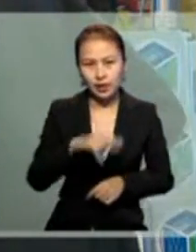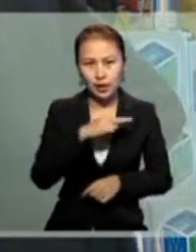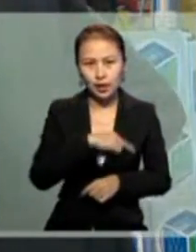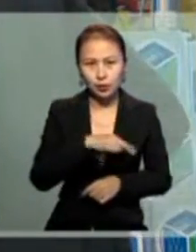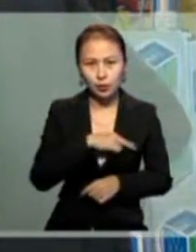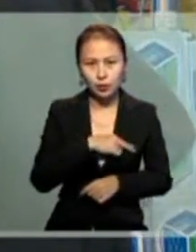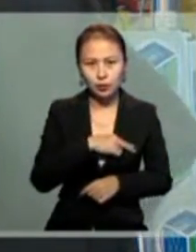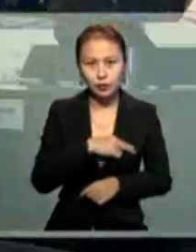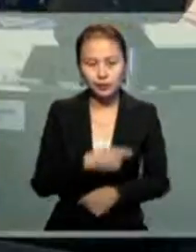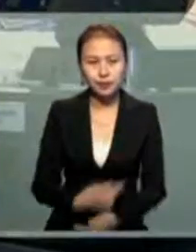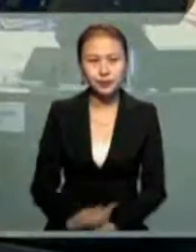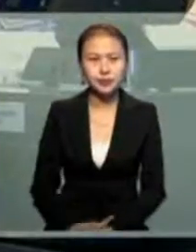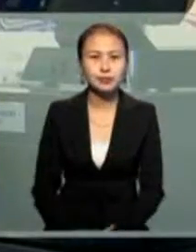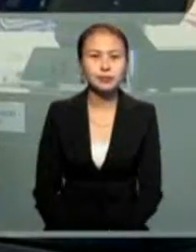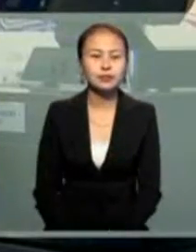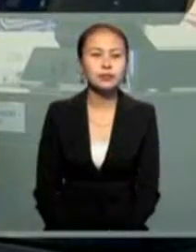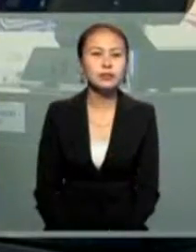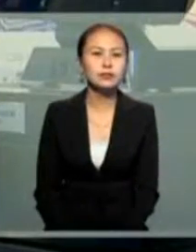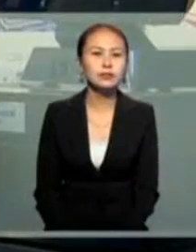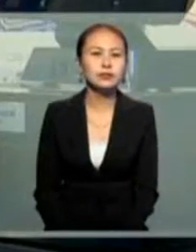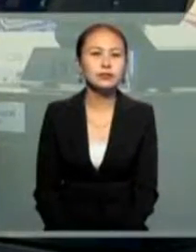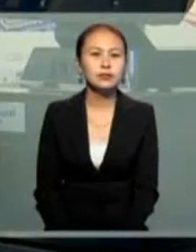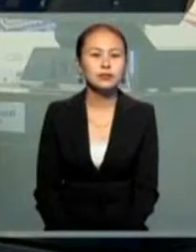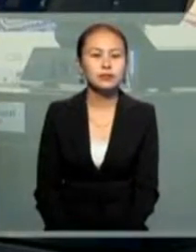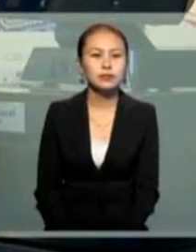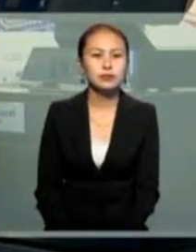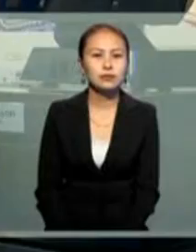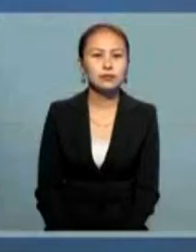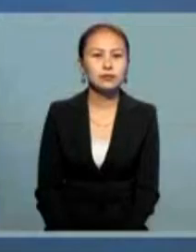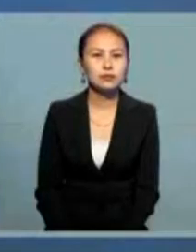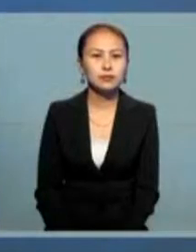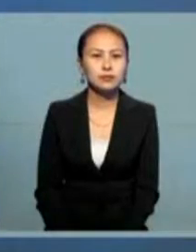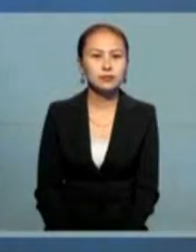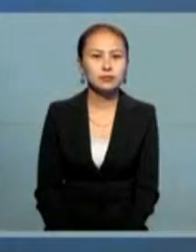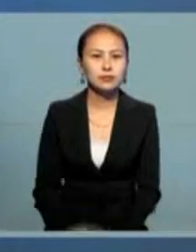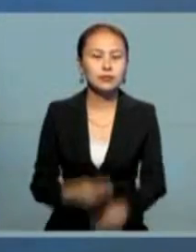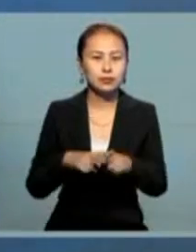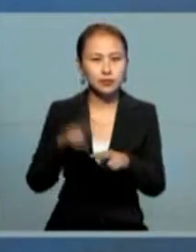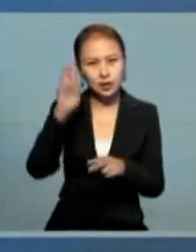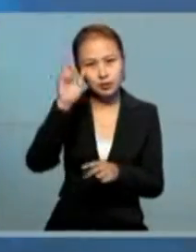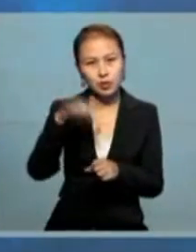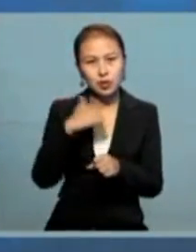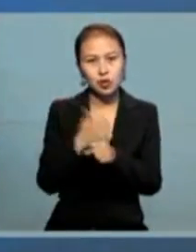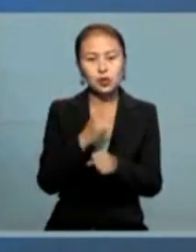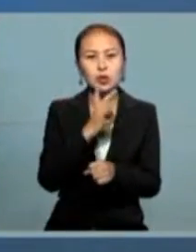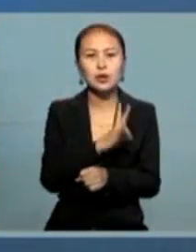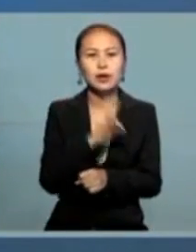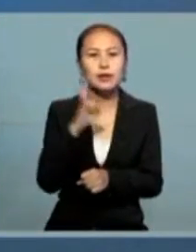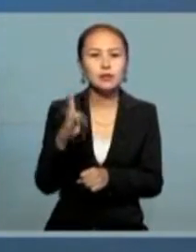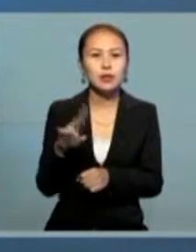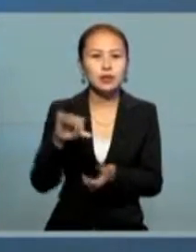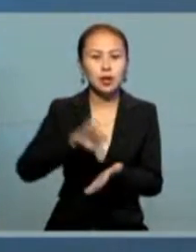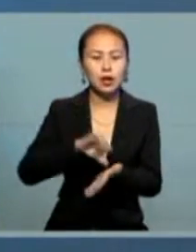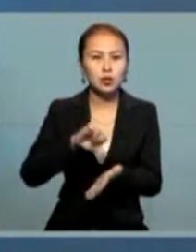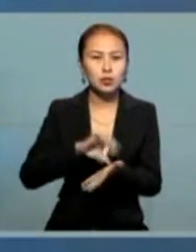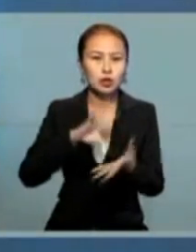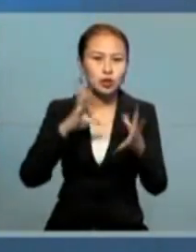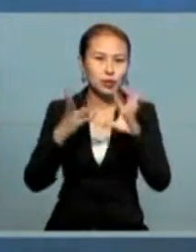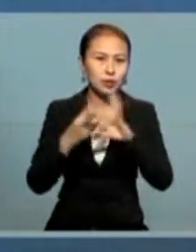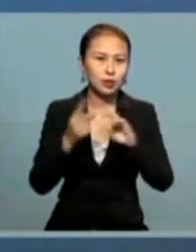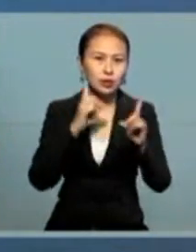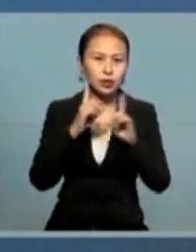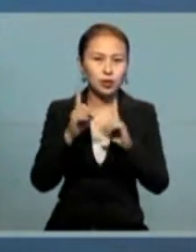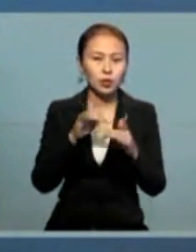жатыр. Бауыржан Бақытбекұлы, Қанат Әбілдин, хабар, Астана. Астанада мемлекет басшысы Нұрсұлтан Назарбаевтың